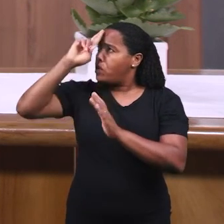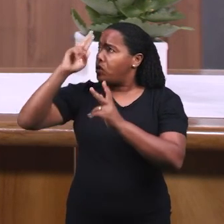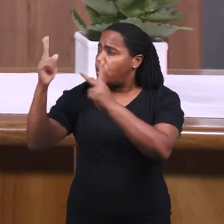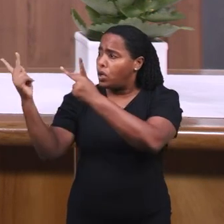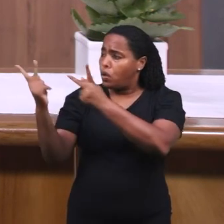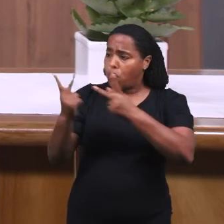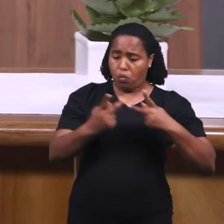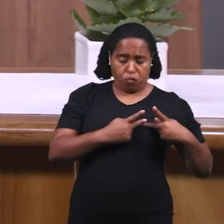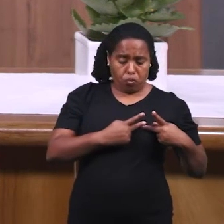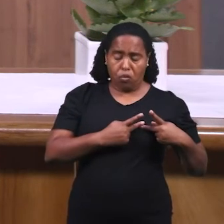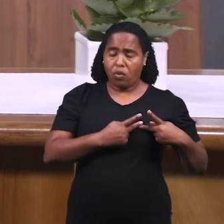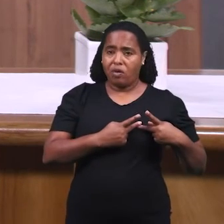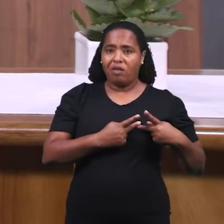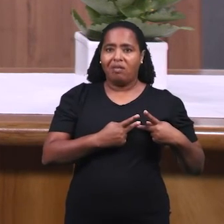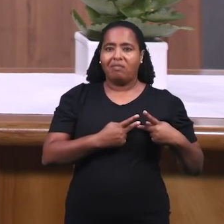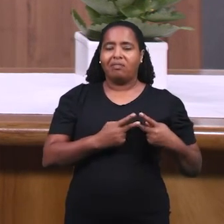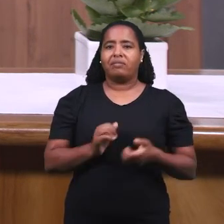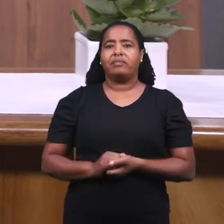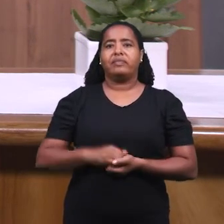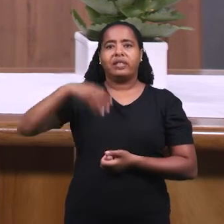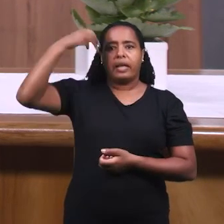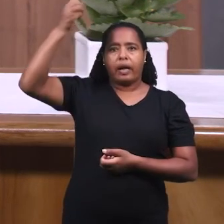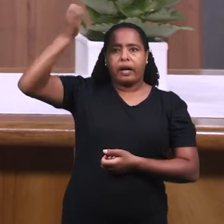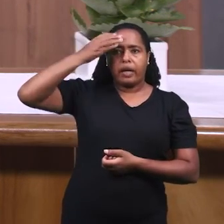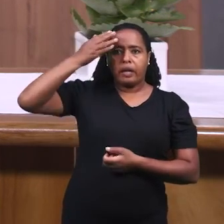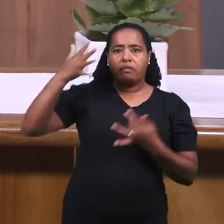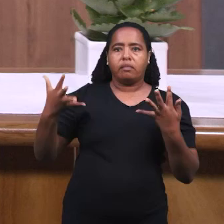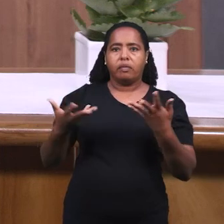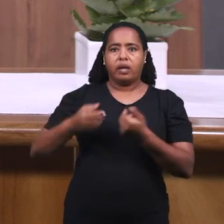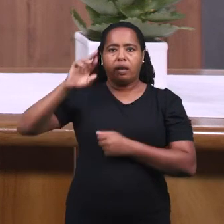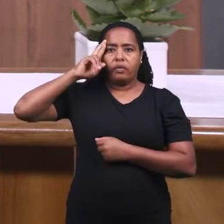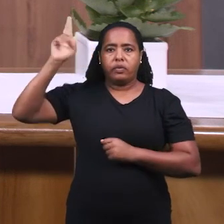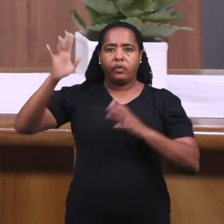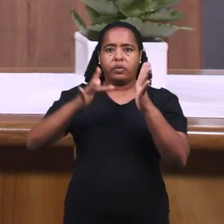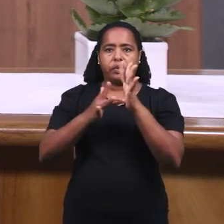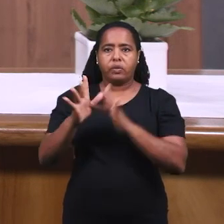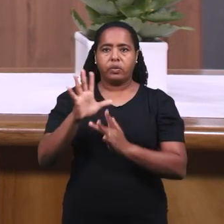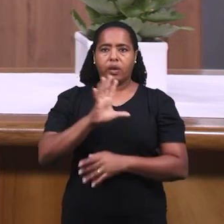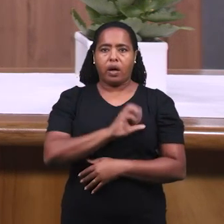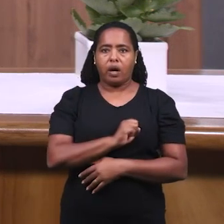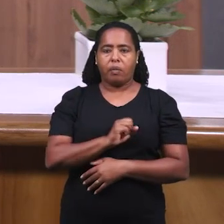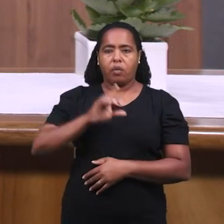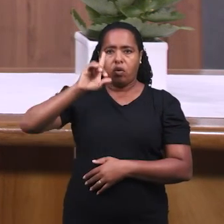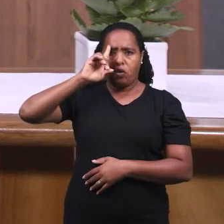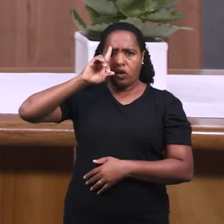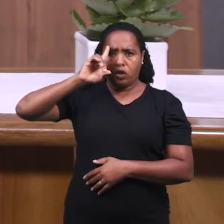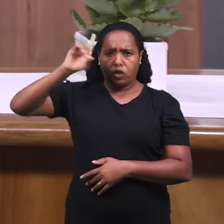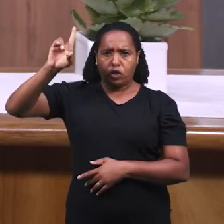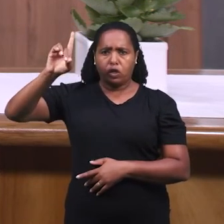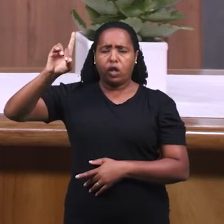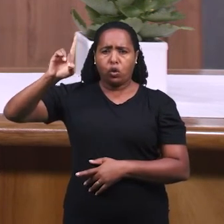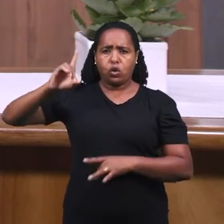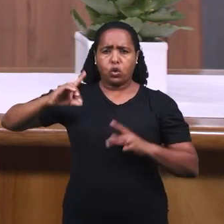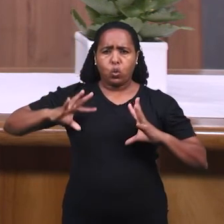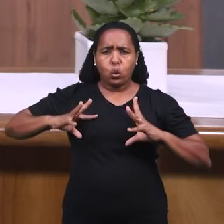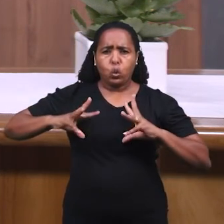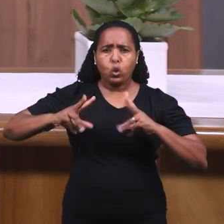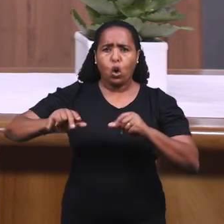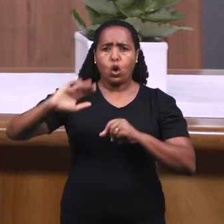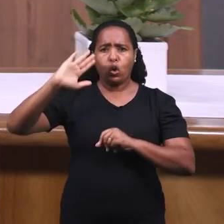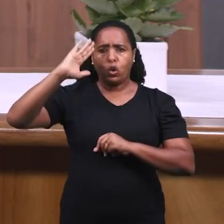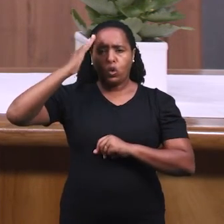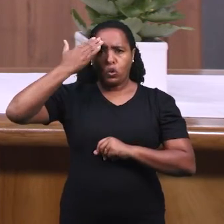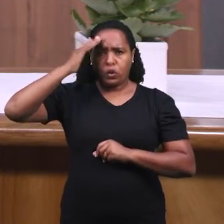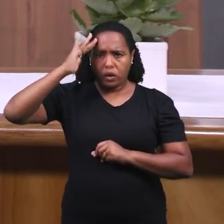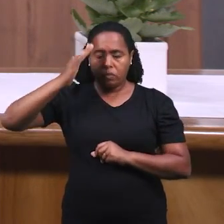«Войди, благословенный Отца Моего, и благодать чудная Господа Иисуса, любовь Бога Отца, который